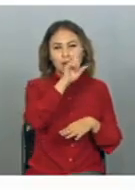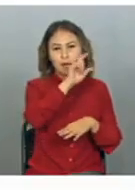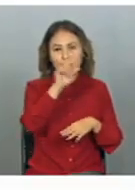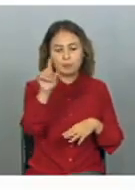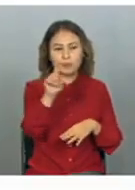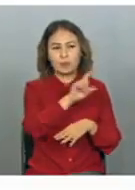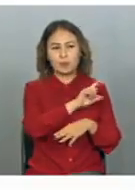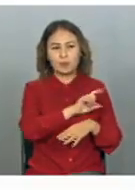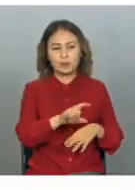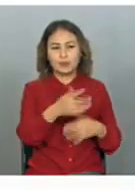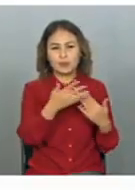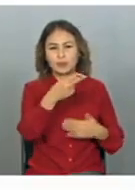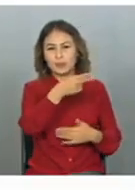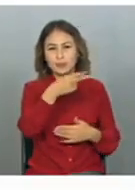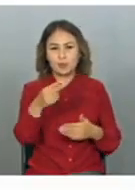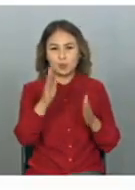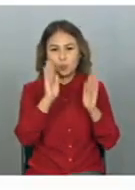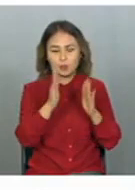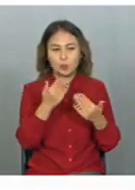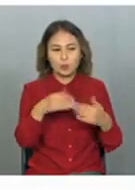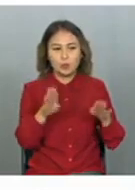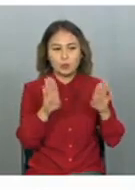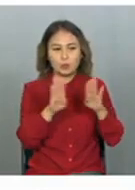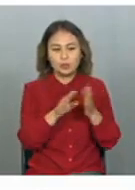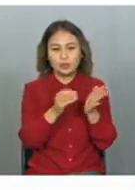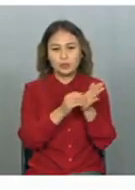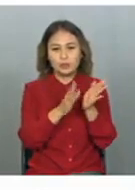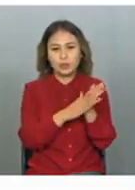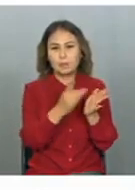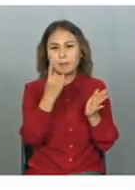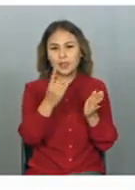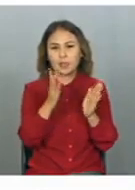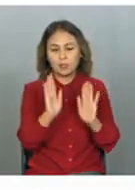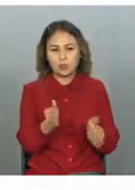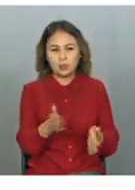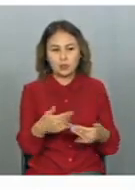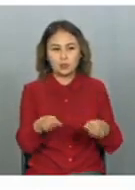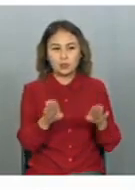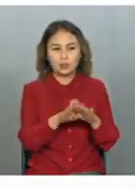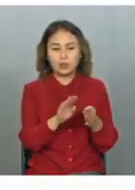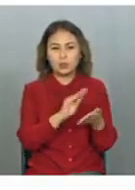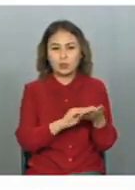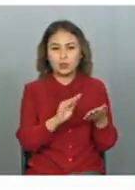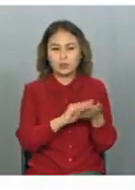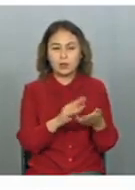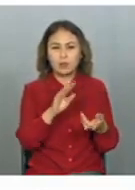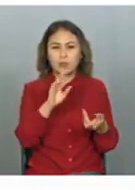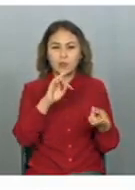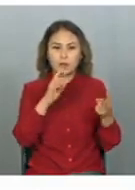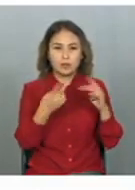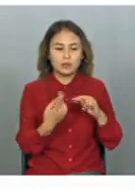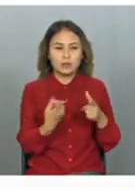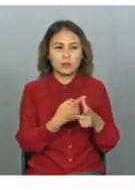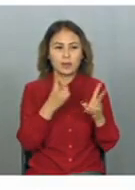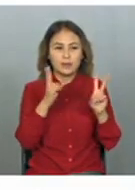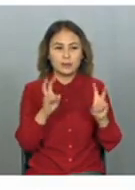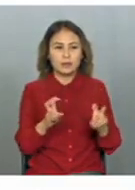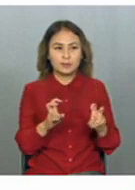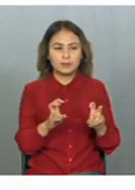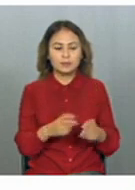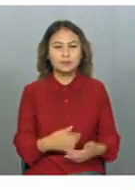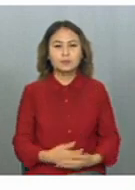бөлімі де тең болса, ол бөлшек бірге тең болады. Және бұл бөлшекті біз бұрыс бөлшек деп атайтын едік. Ал